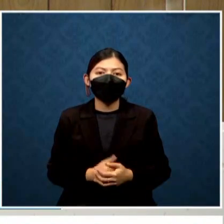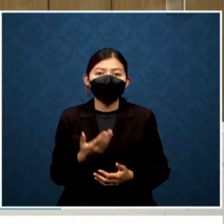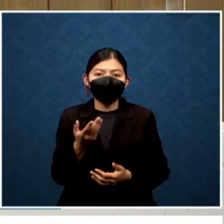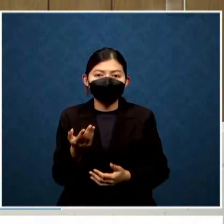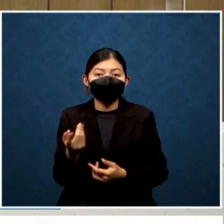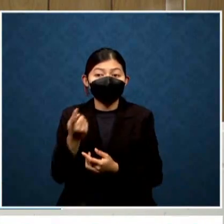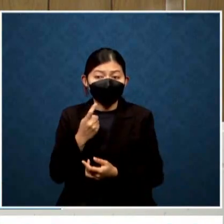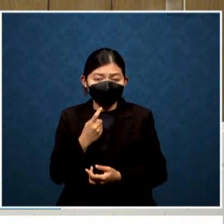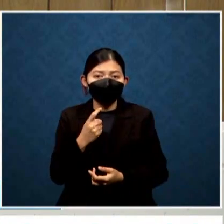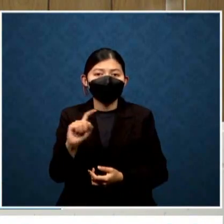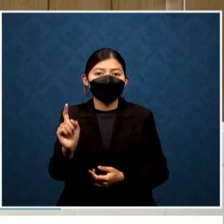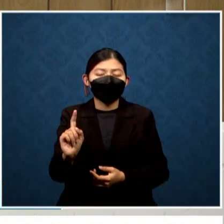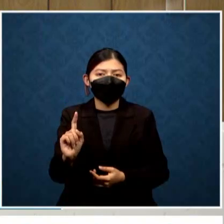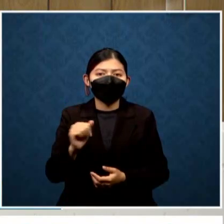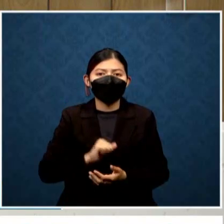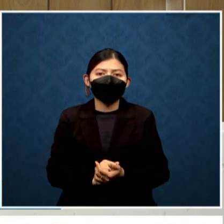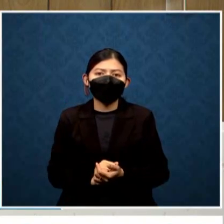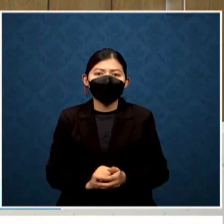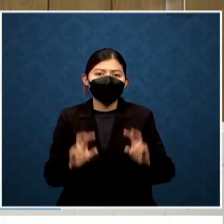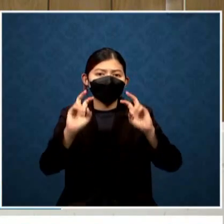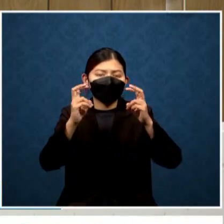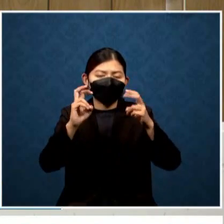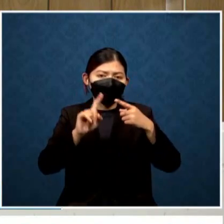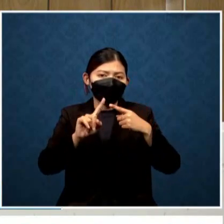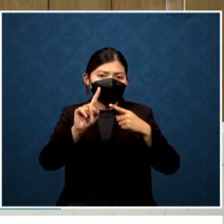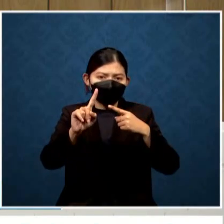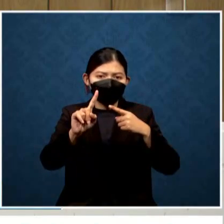าในเรื่องแรกเลยเนี่ยนะครับ